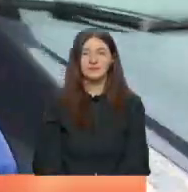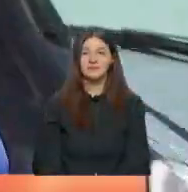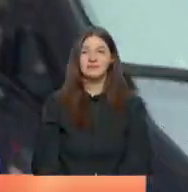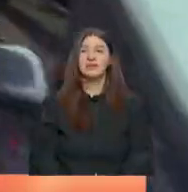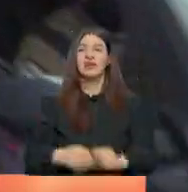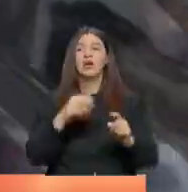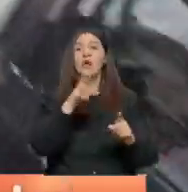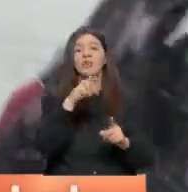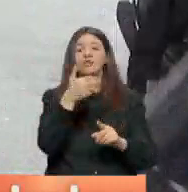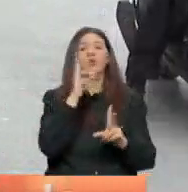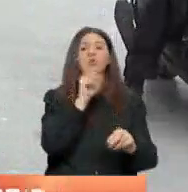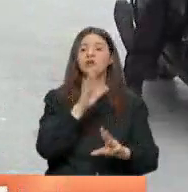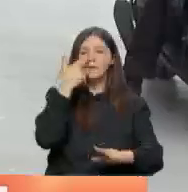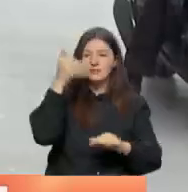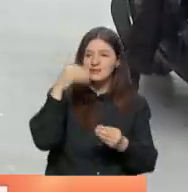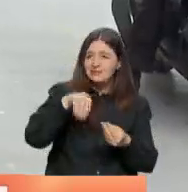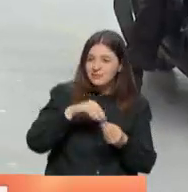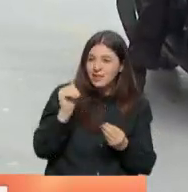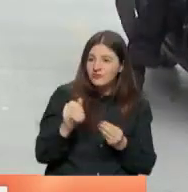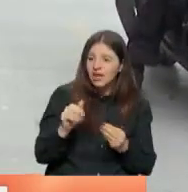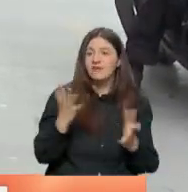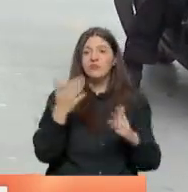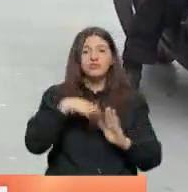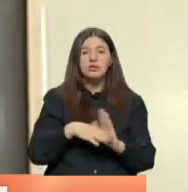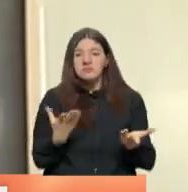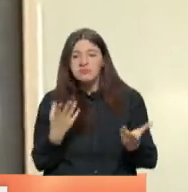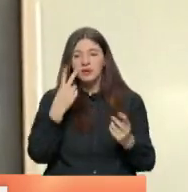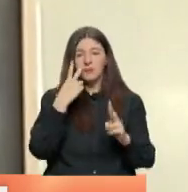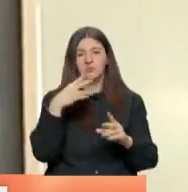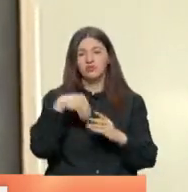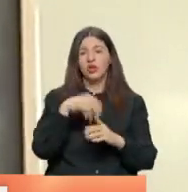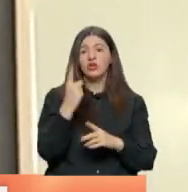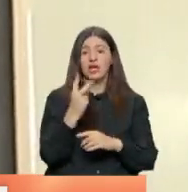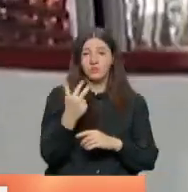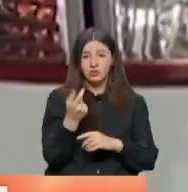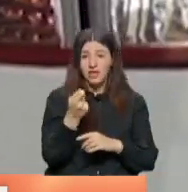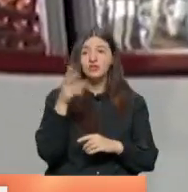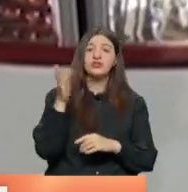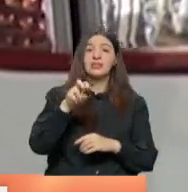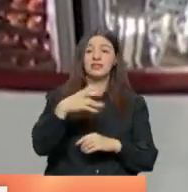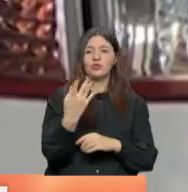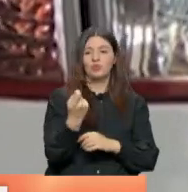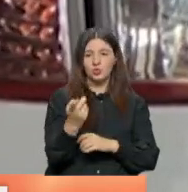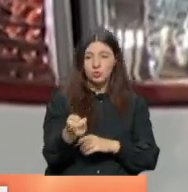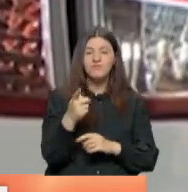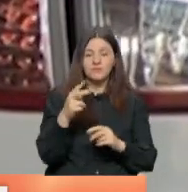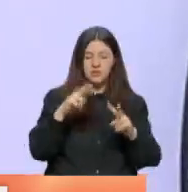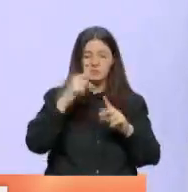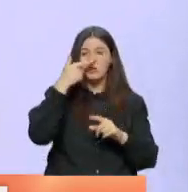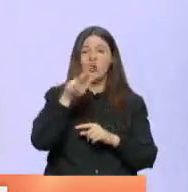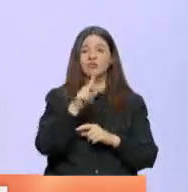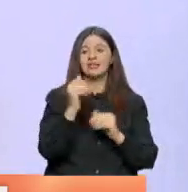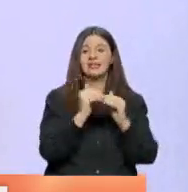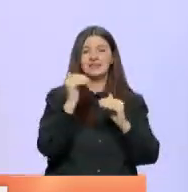İkiden sonra uyumuyoruz. Benzine zam mı gelecek veya düşecek mi diye. Önce 2,5 lira ardından 84 kuruş. Motorin 30